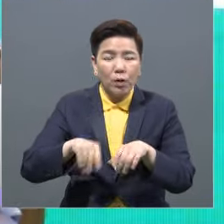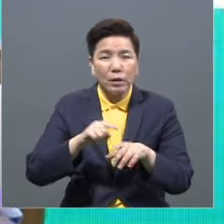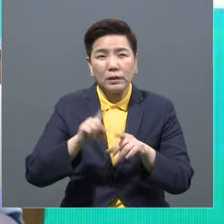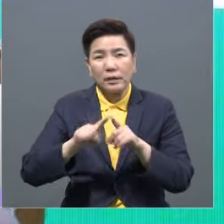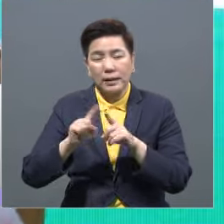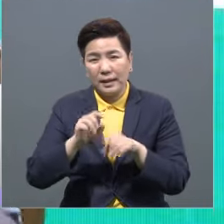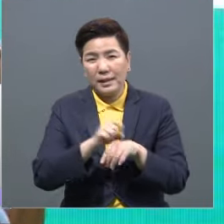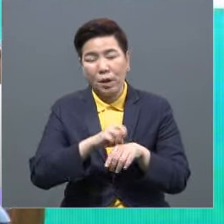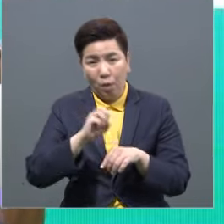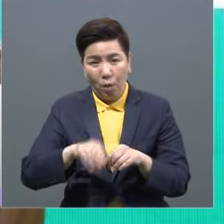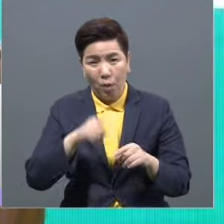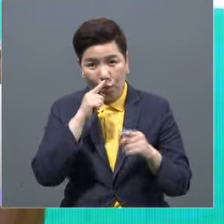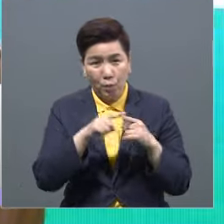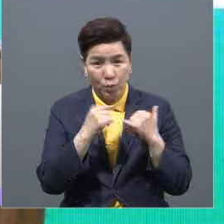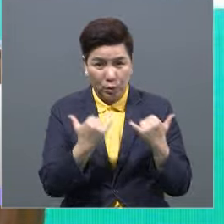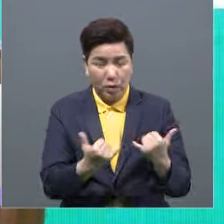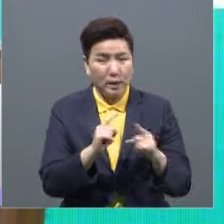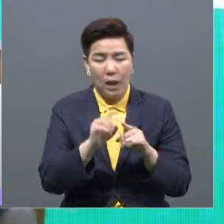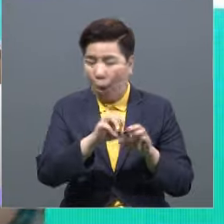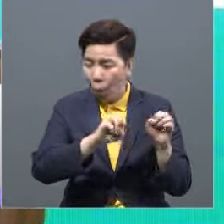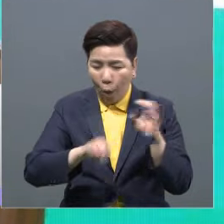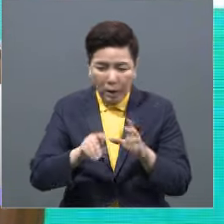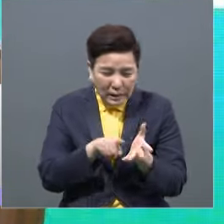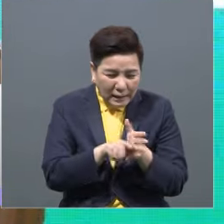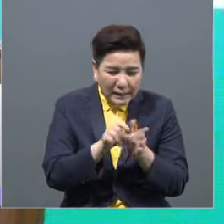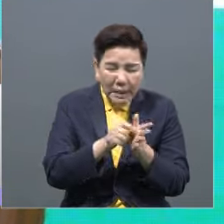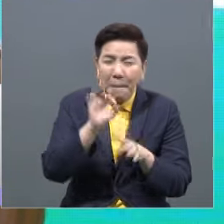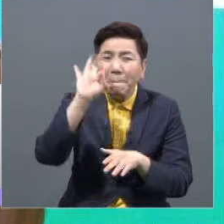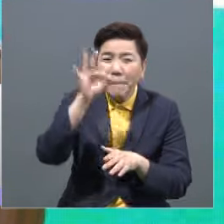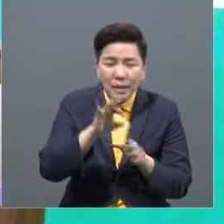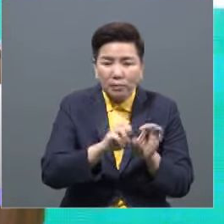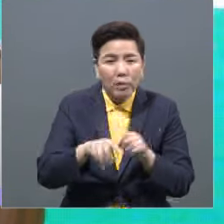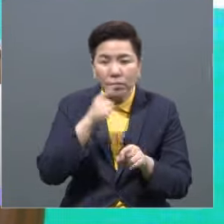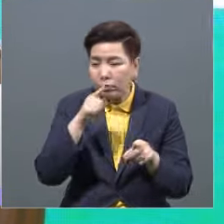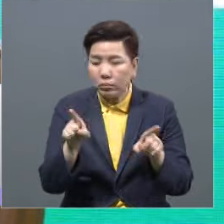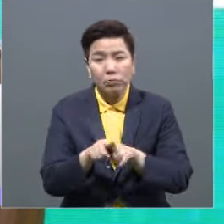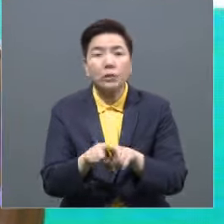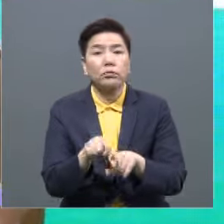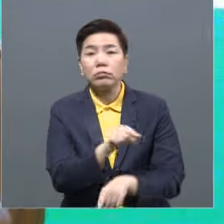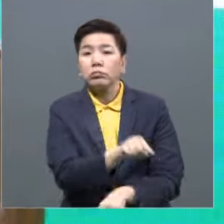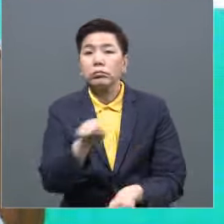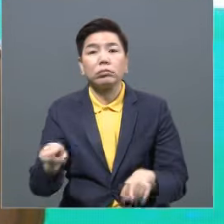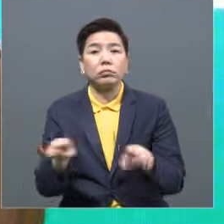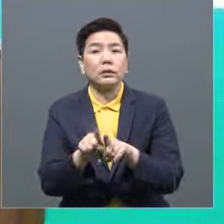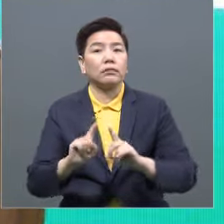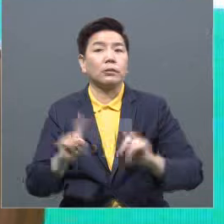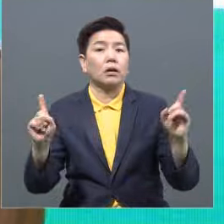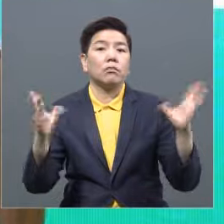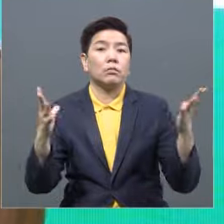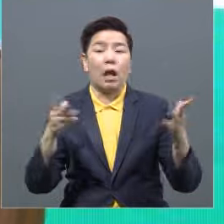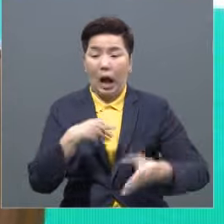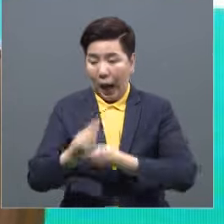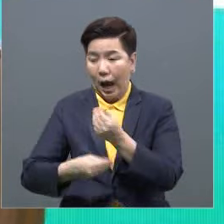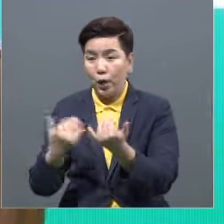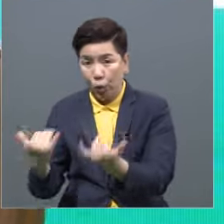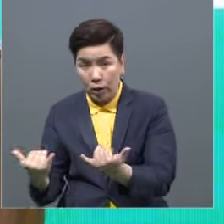ตัวเอามอดเป็นๆออกไปก็คงไม่ได้แตกต่างกันระหว่างข้าวที่จำหน่ายอยู่ในท้องตลาดปัจ